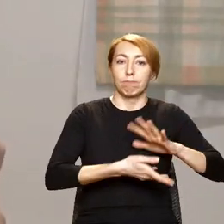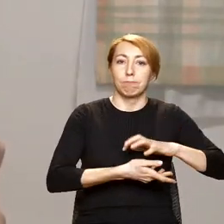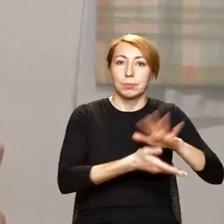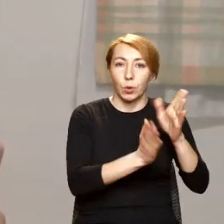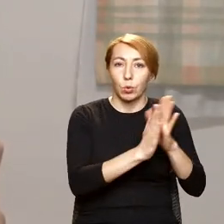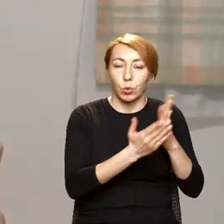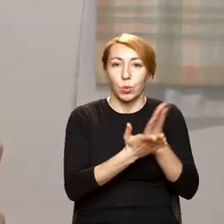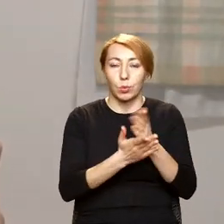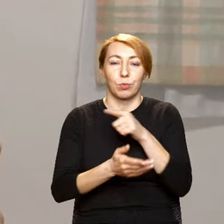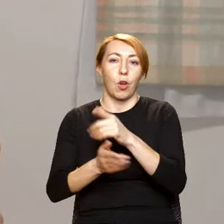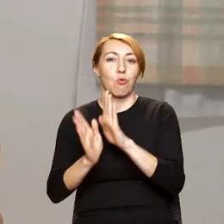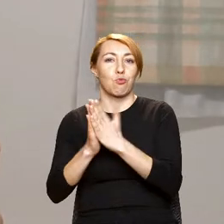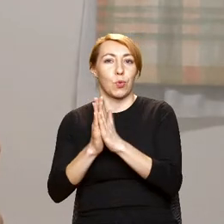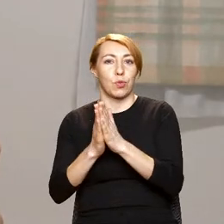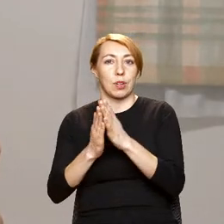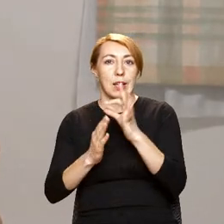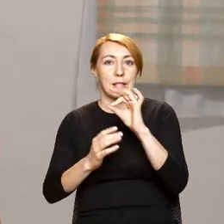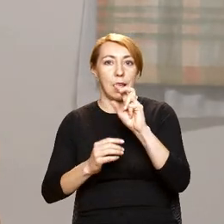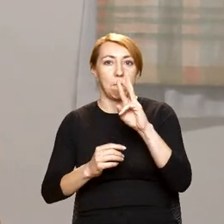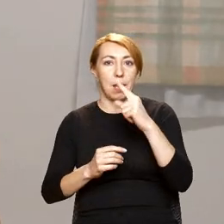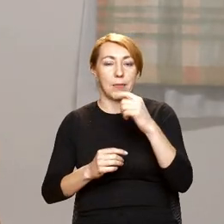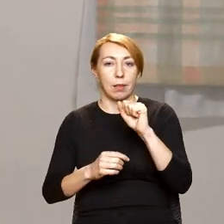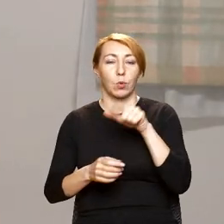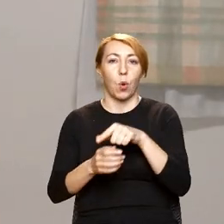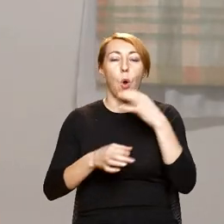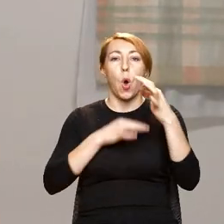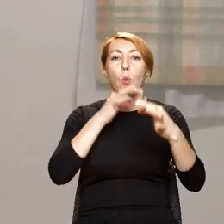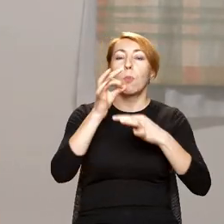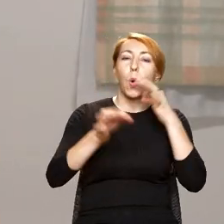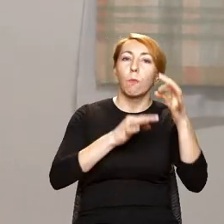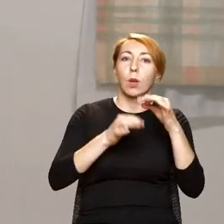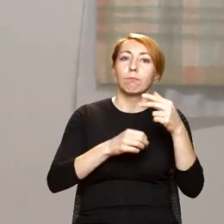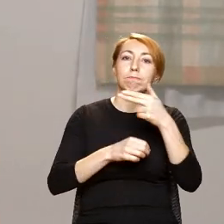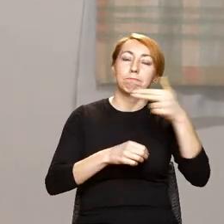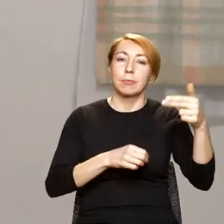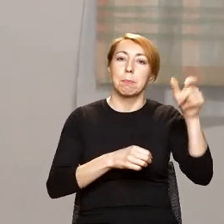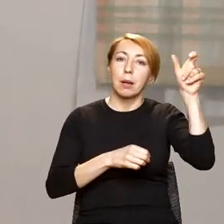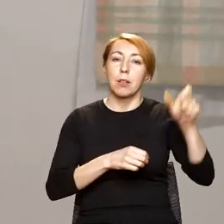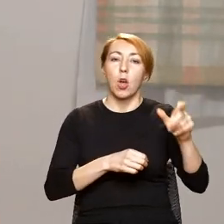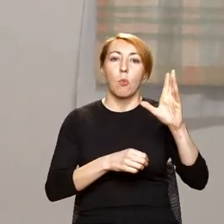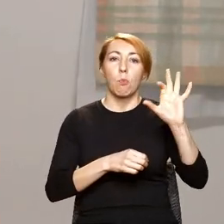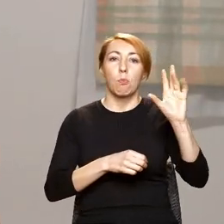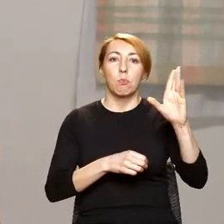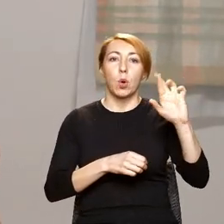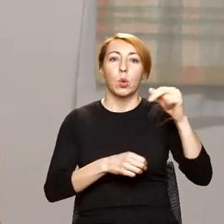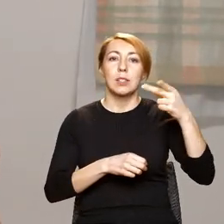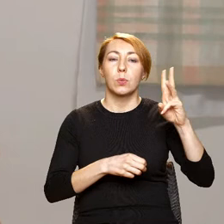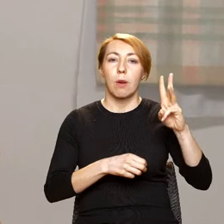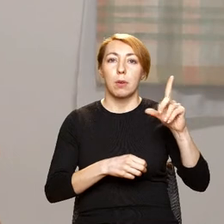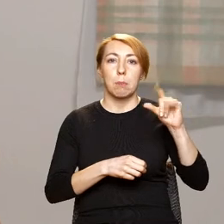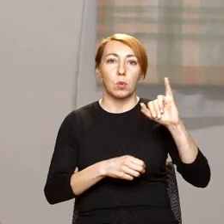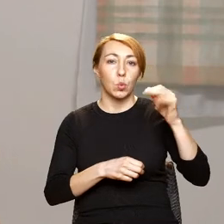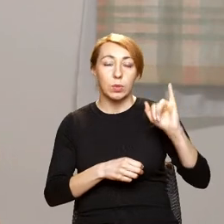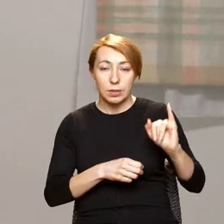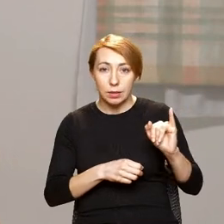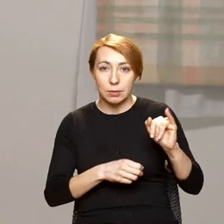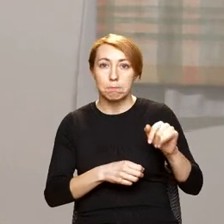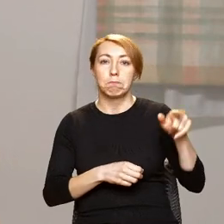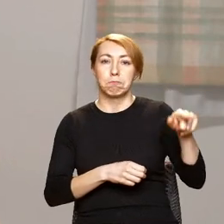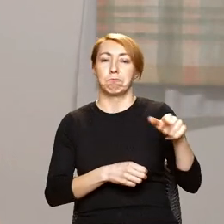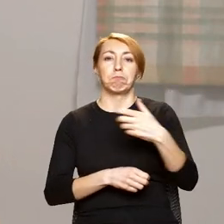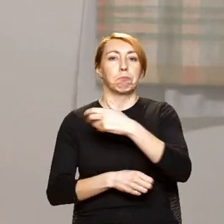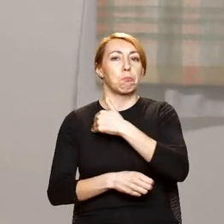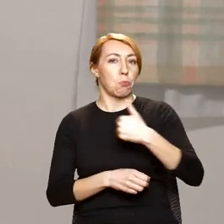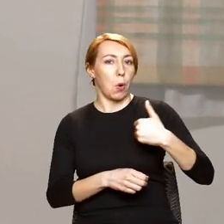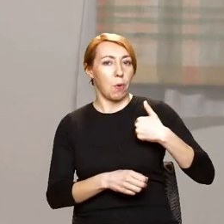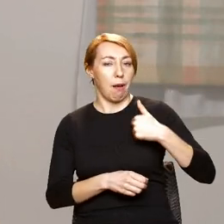Kazuhiko Sawady, opowieść o Bronisławie Piłsudskim, Polak nazwany Królem